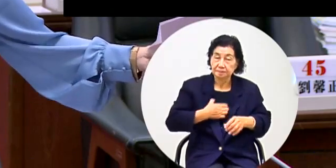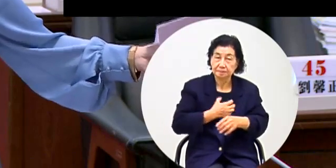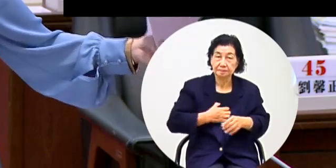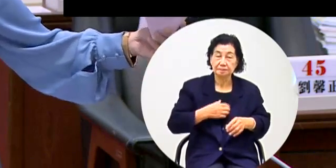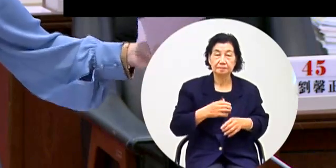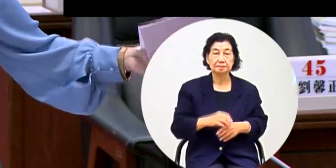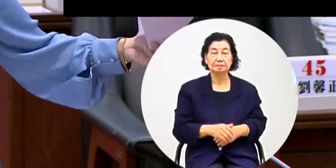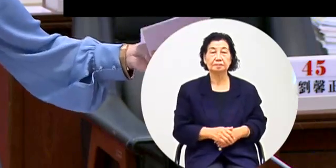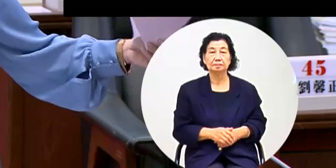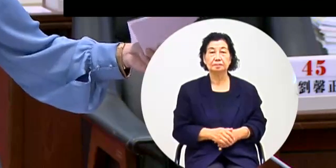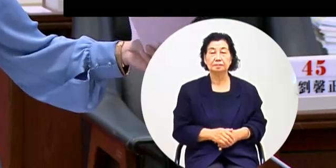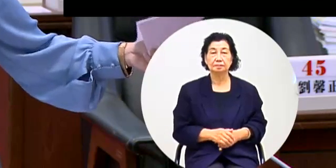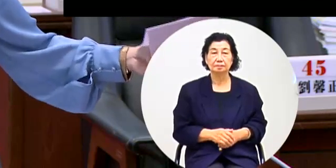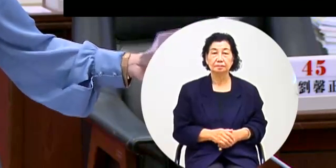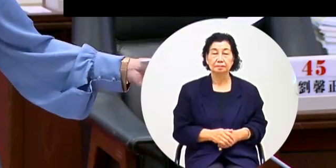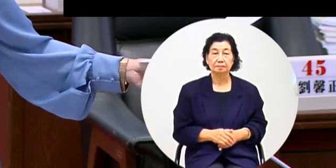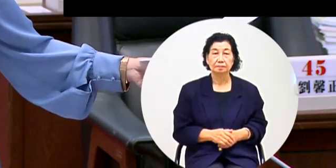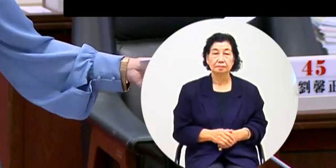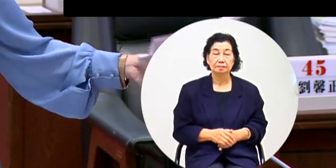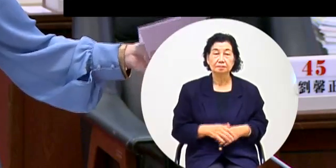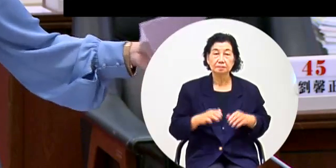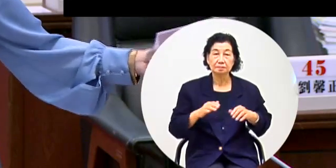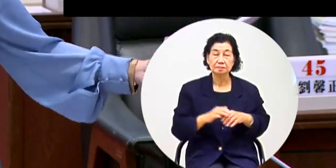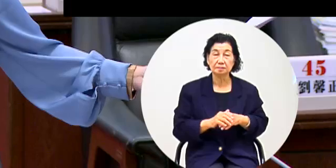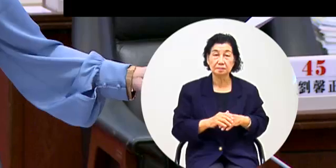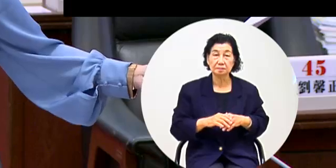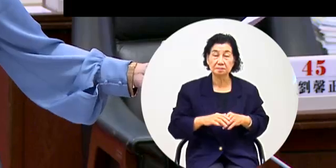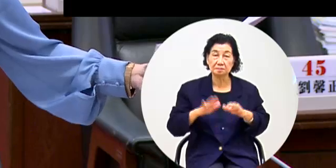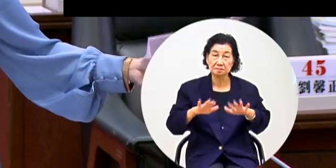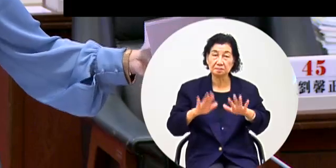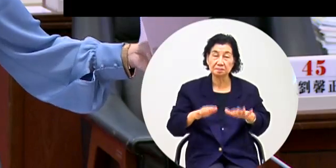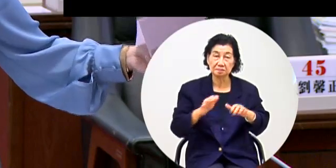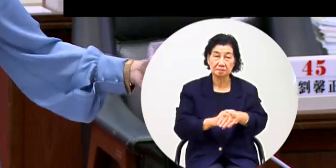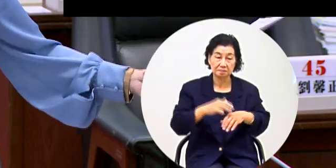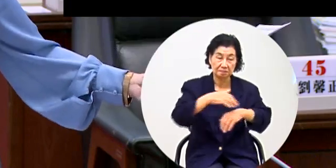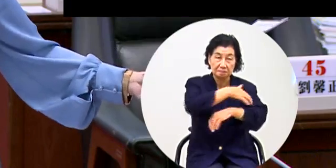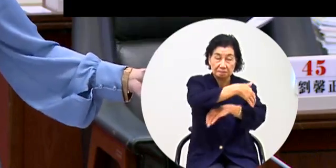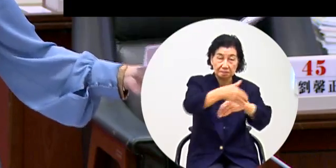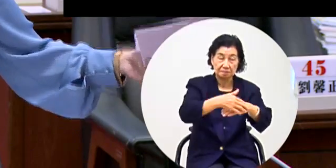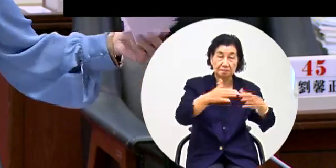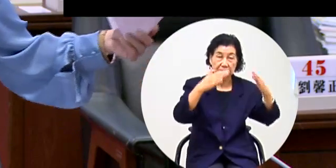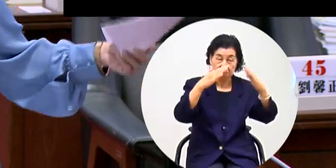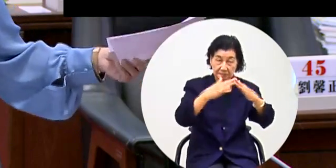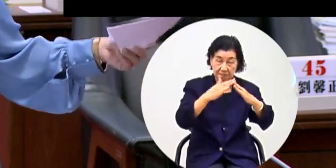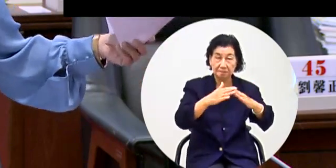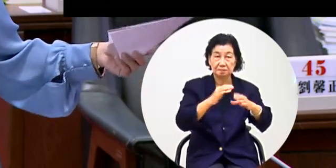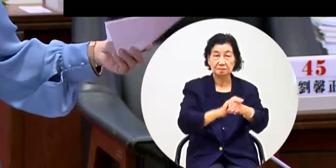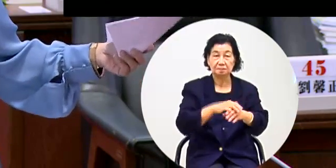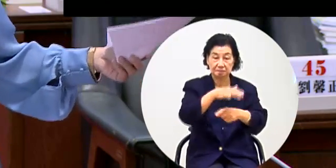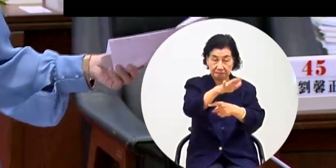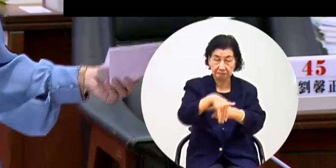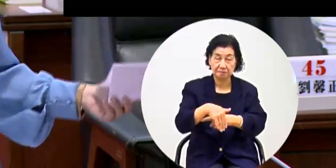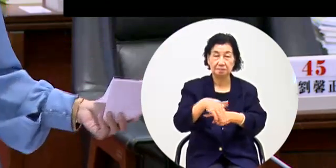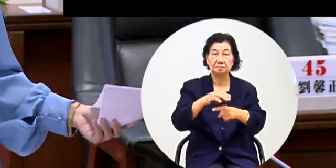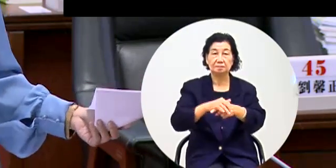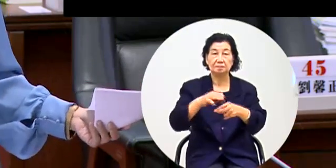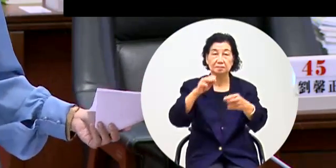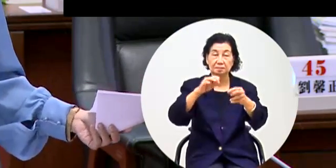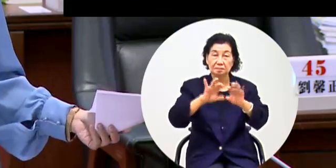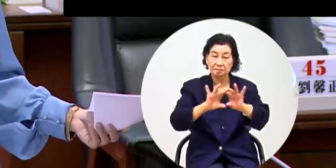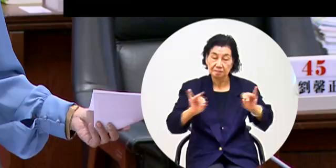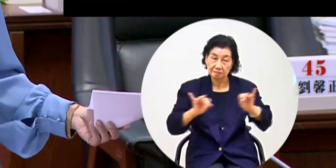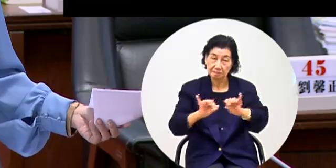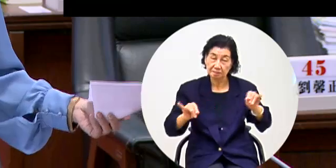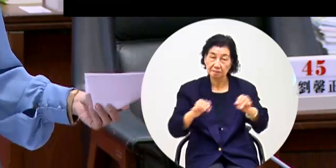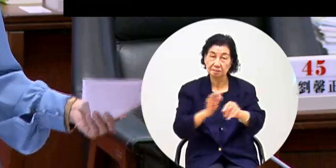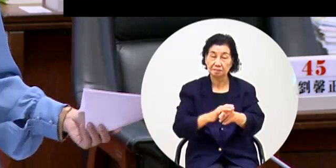那个管区里面有那么多的农地，而且是一级的农地，好，第一类农地，那我等于是不能翻身了